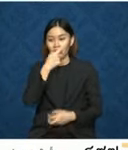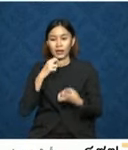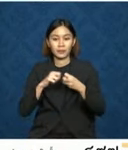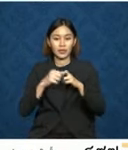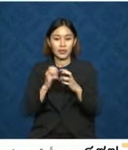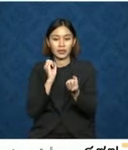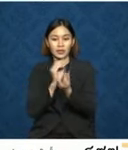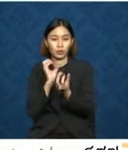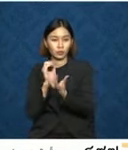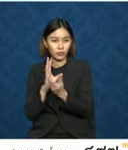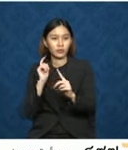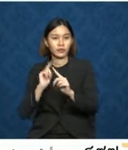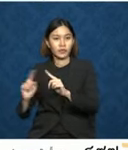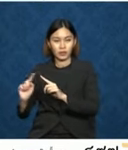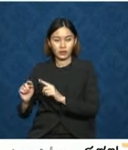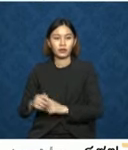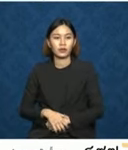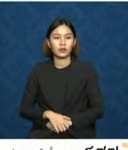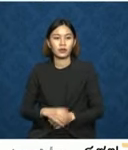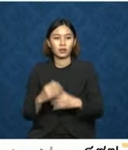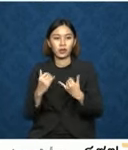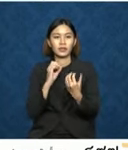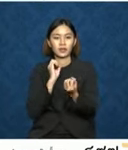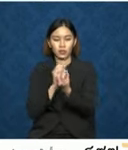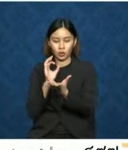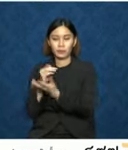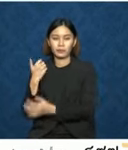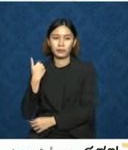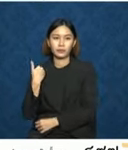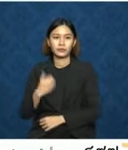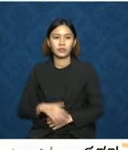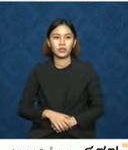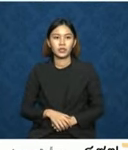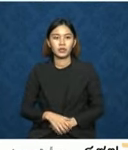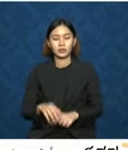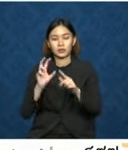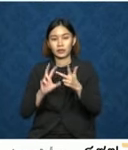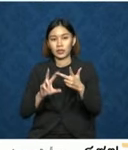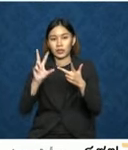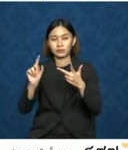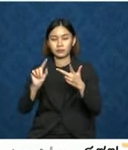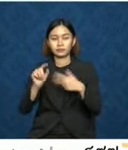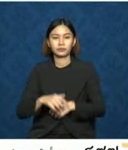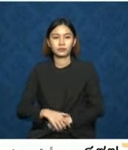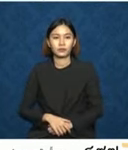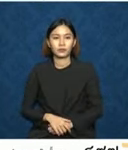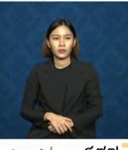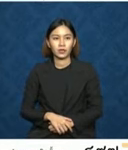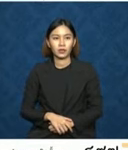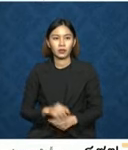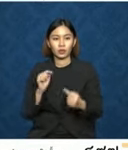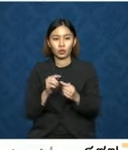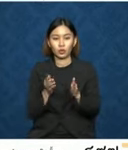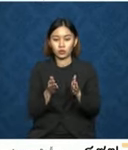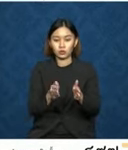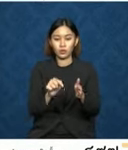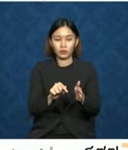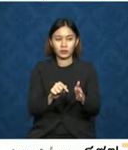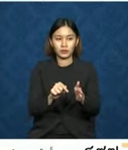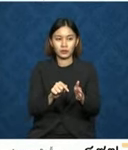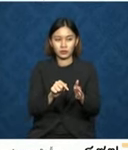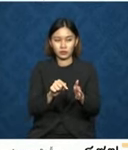เป็นชุมชนธนาครชุมชนทุ่งเศรษฐีนะครับได้รับความเดือดร้อนเป็นอย่างมากครับประเด็นที่ 3นะครับเรื่องของซอยไปรษณีย์ถนนเหล่า